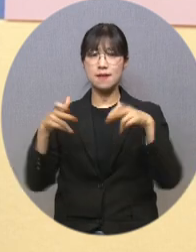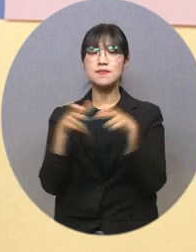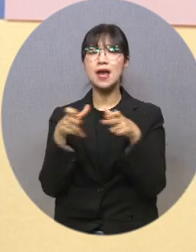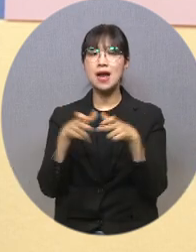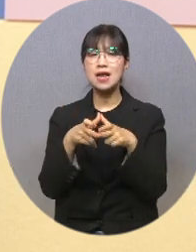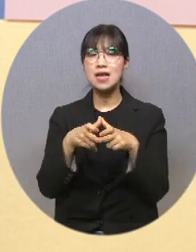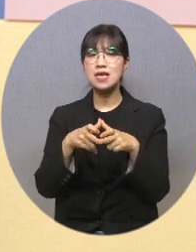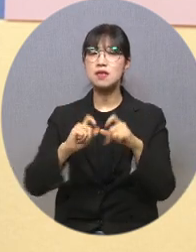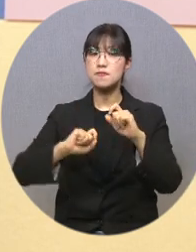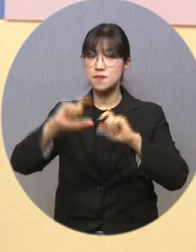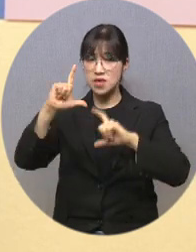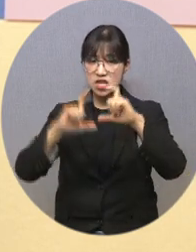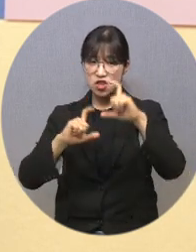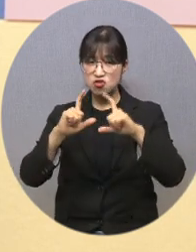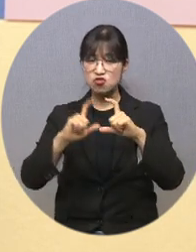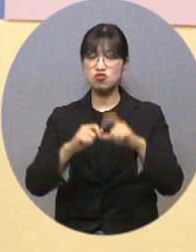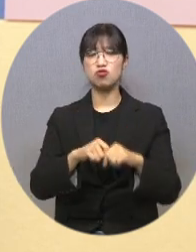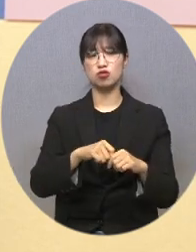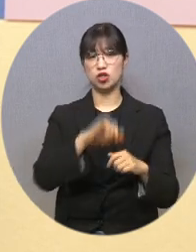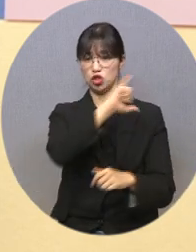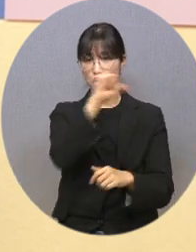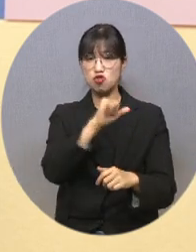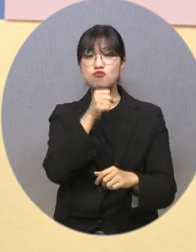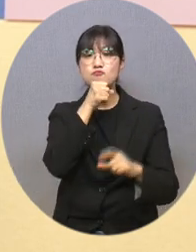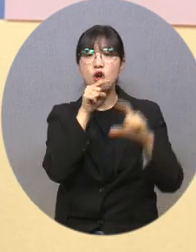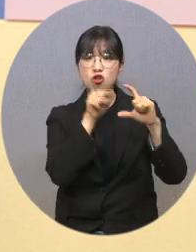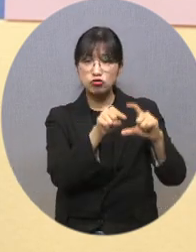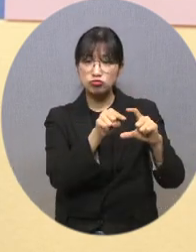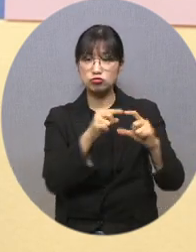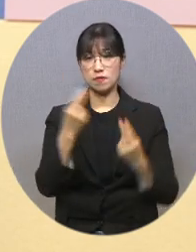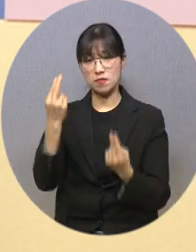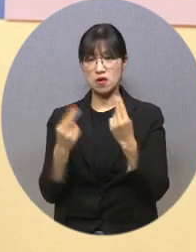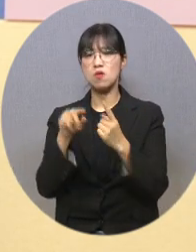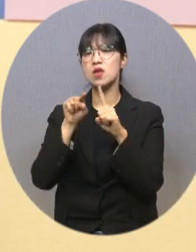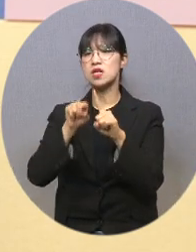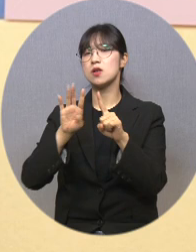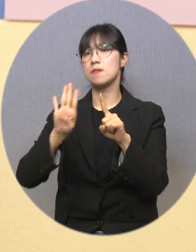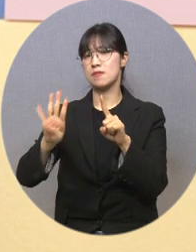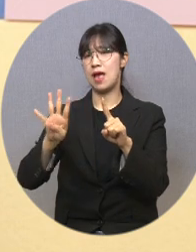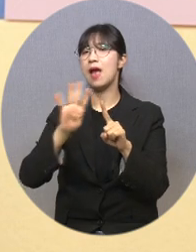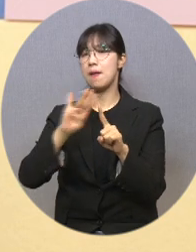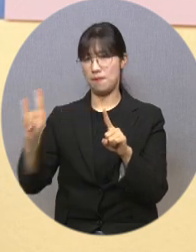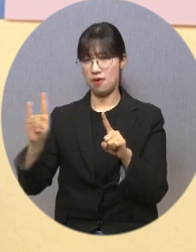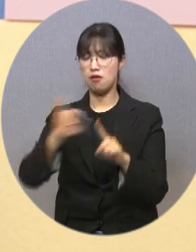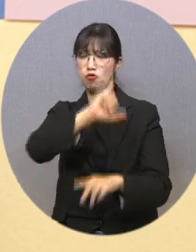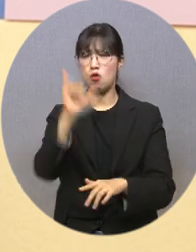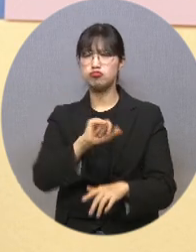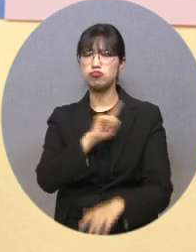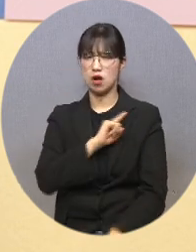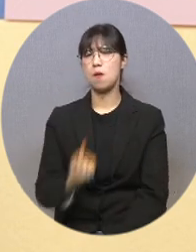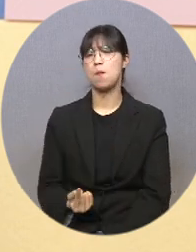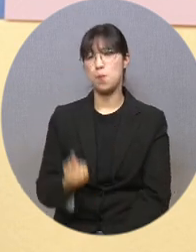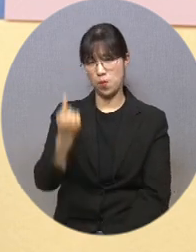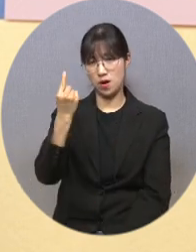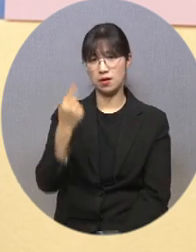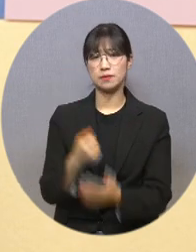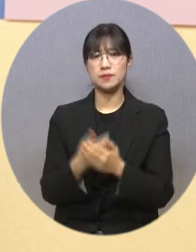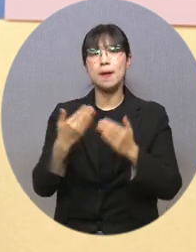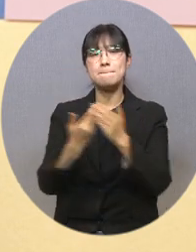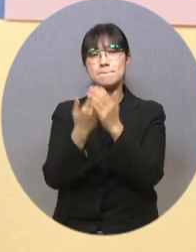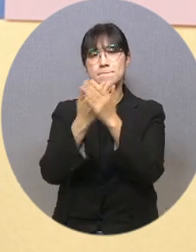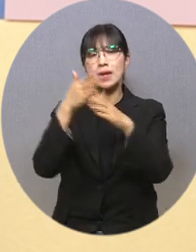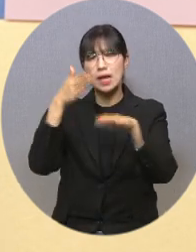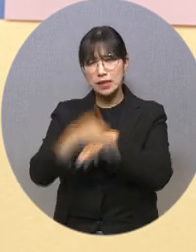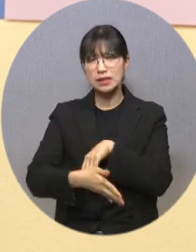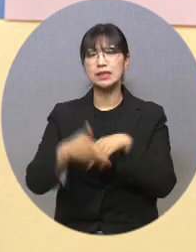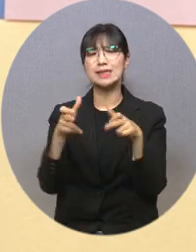말이죠. 전국 평균 대비 한 1.4배 돼요. 그래서 이제 전국에서 가장 높아요. 발달장애인도 작년